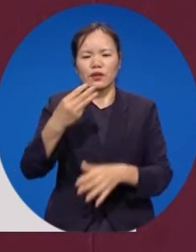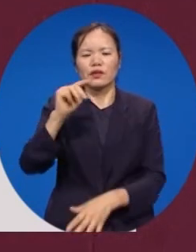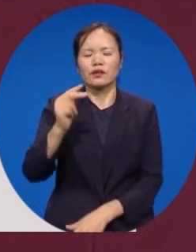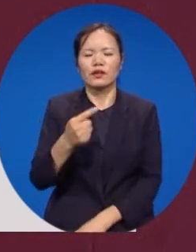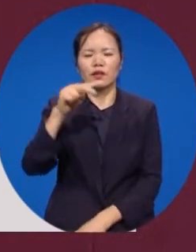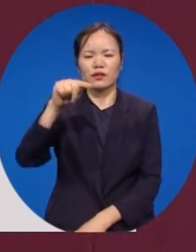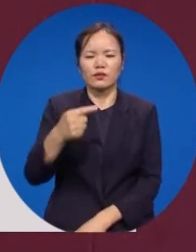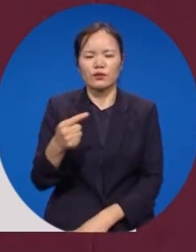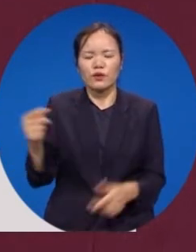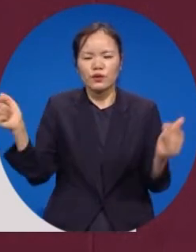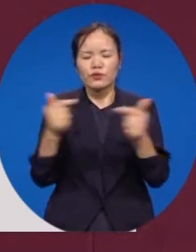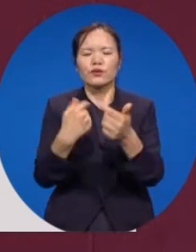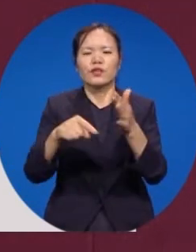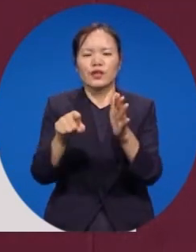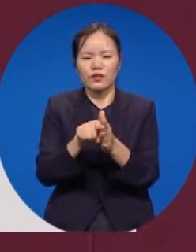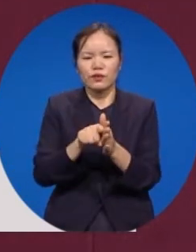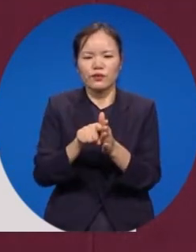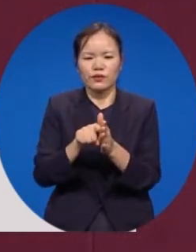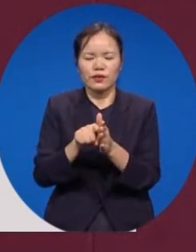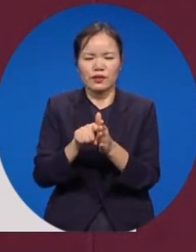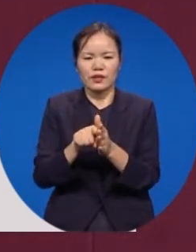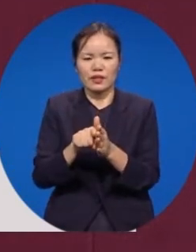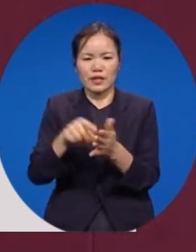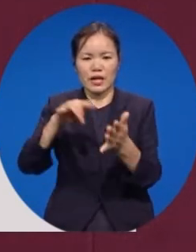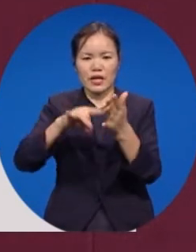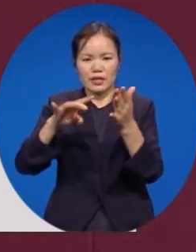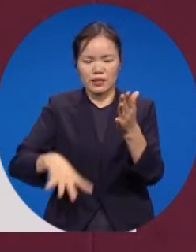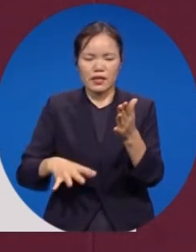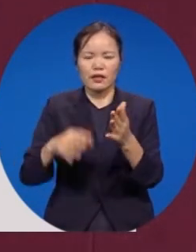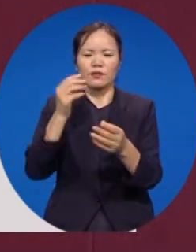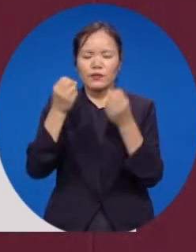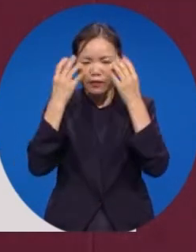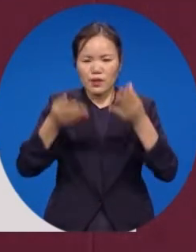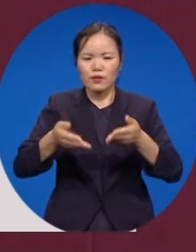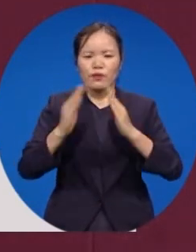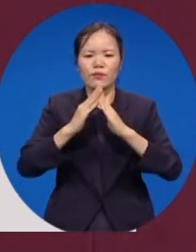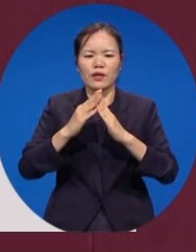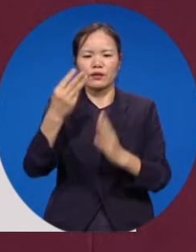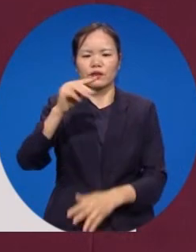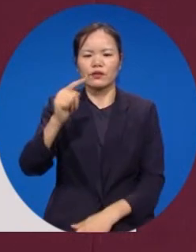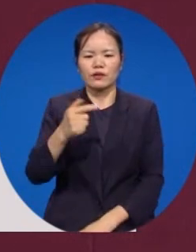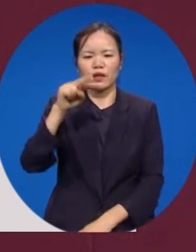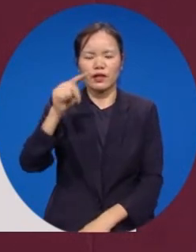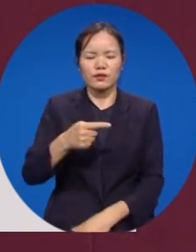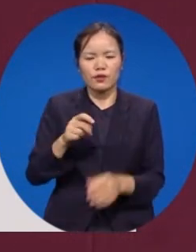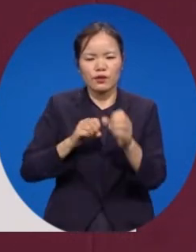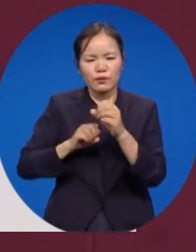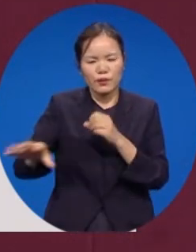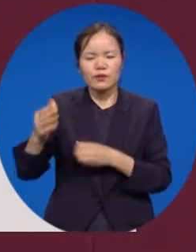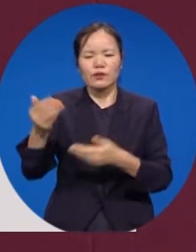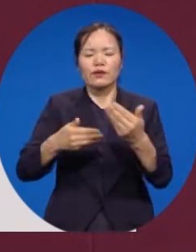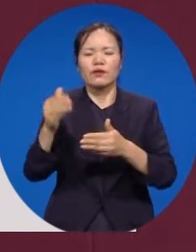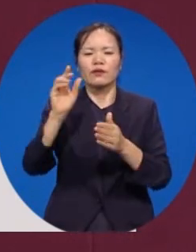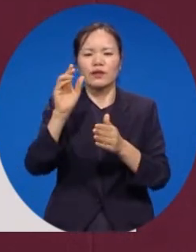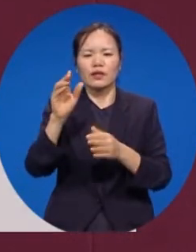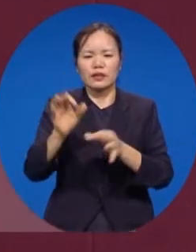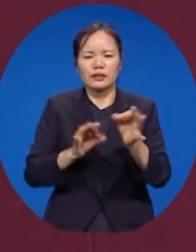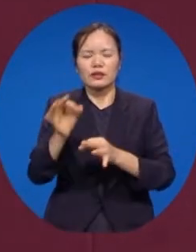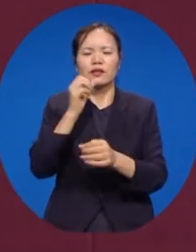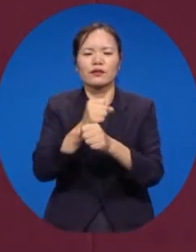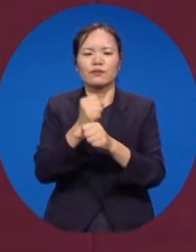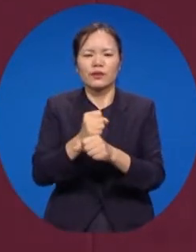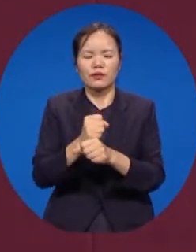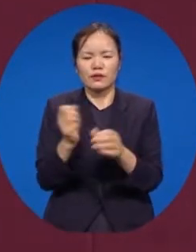위해 탄소세를 신설하고 탄소 배출권 거래 시장까지 만들었습니다. 코로나가